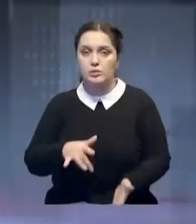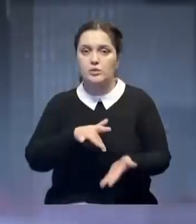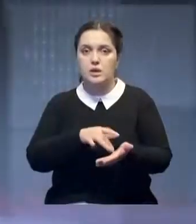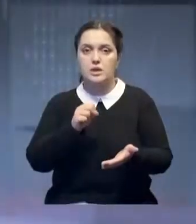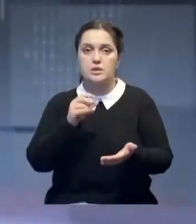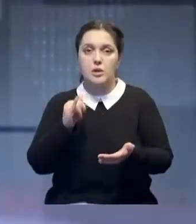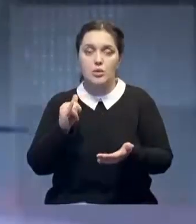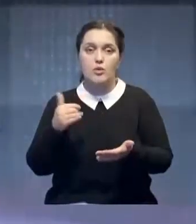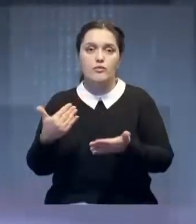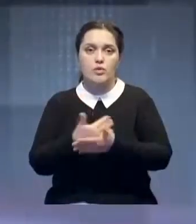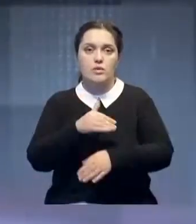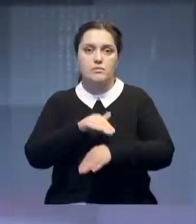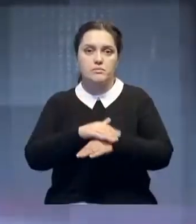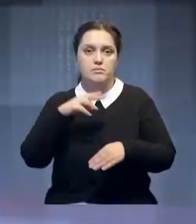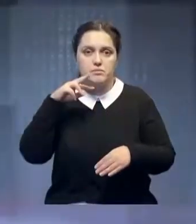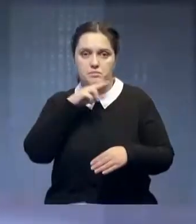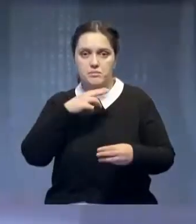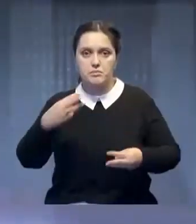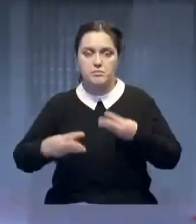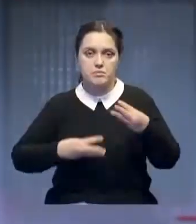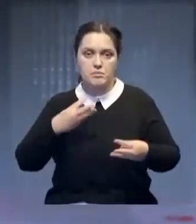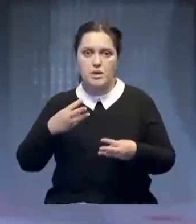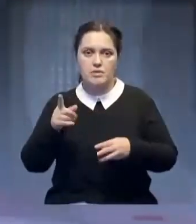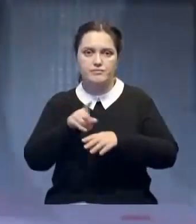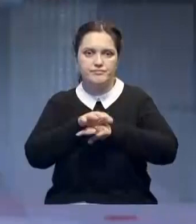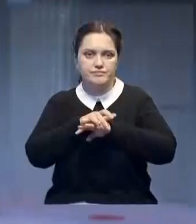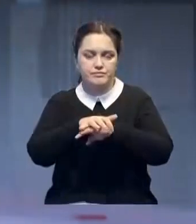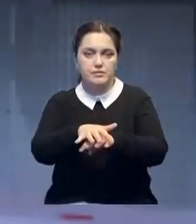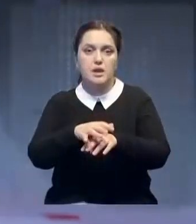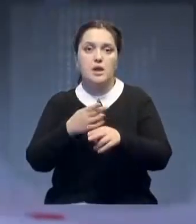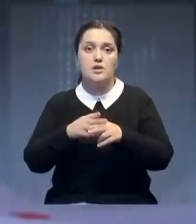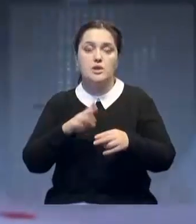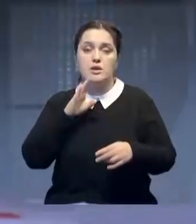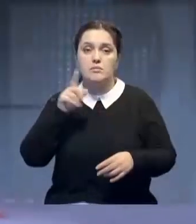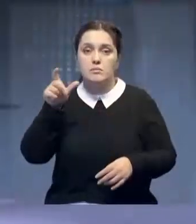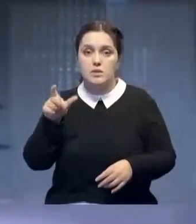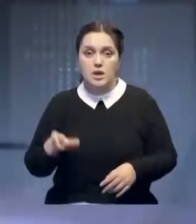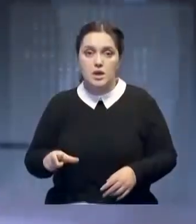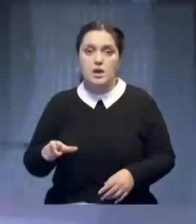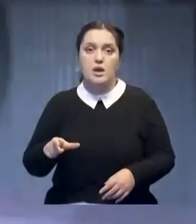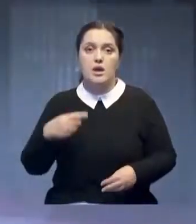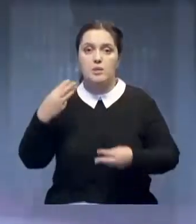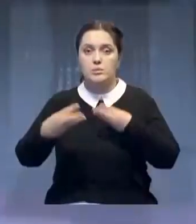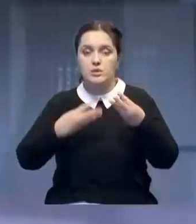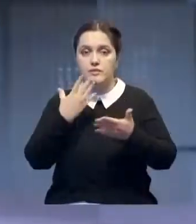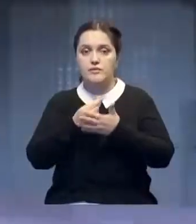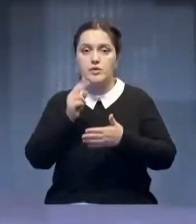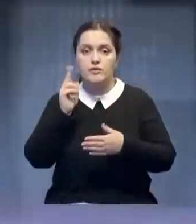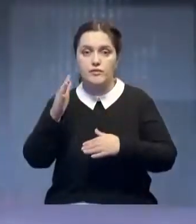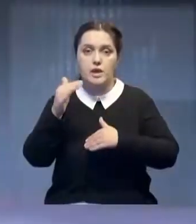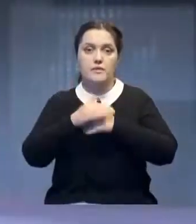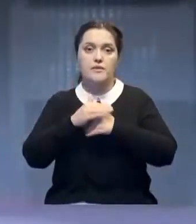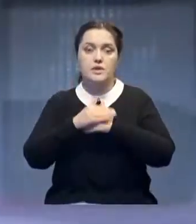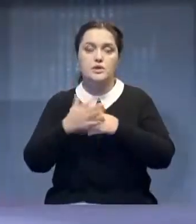В Актау вновь зафиксирован случай отравления после обработки помещения препаратом от клопов. Жительница одного из микрорайонов города обработала